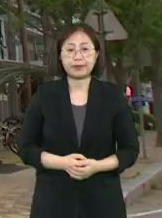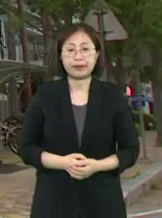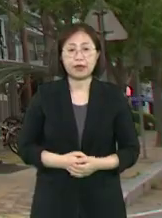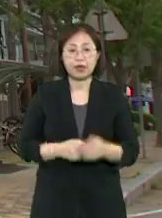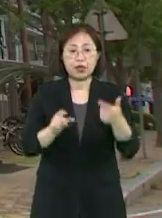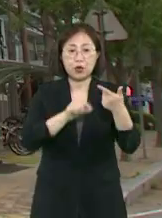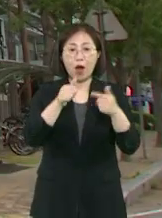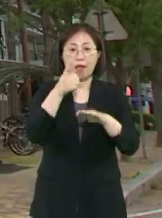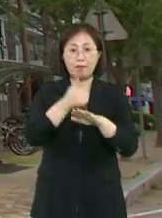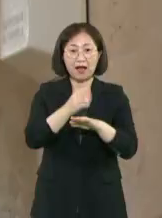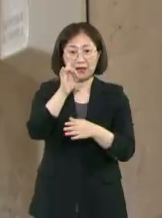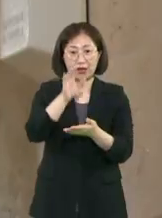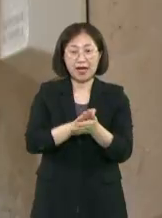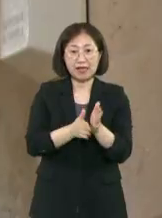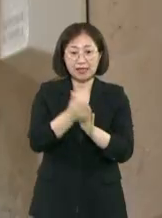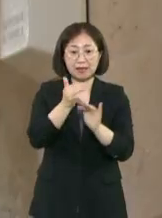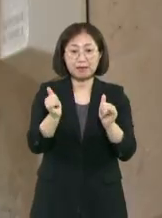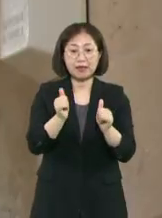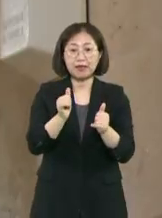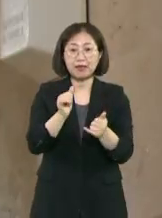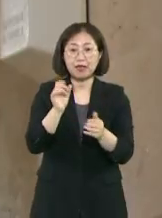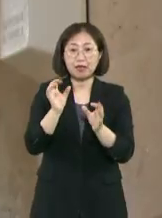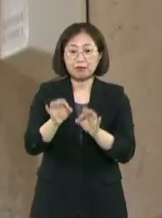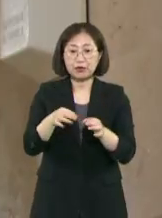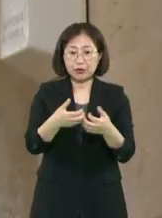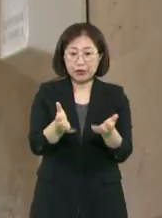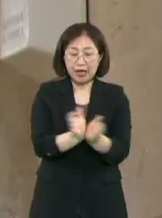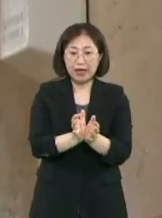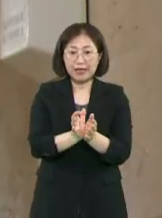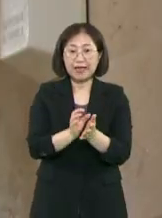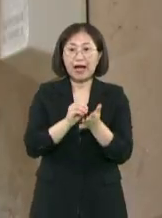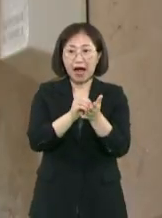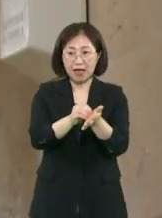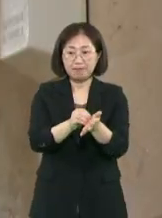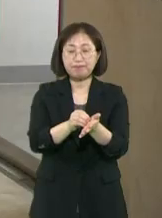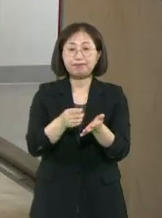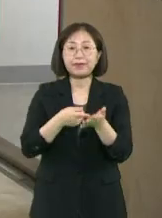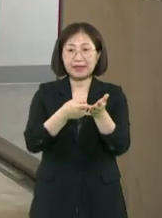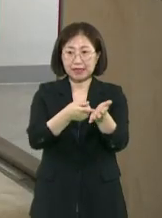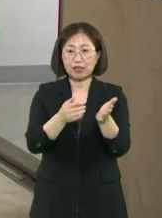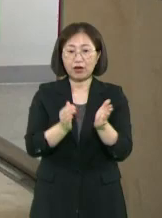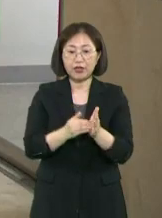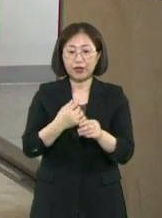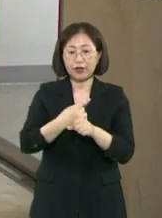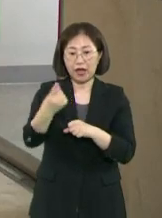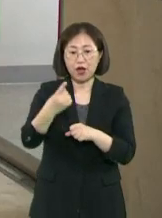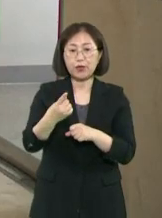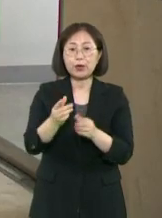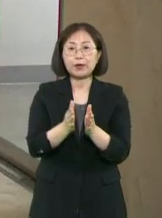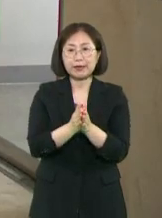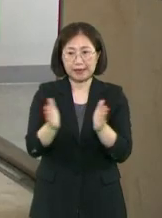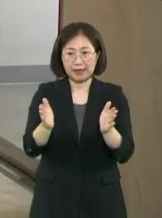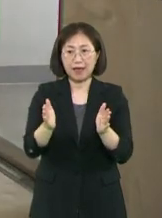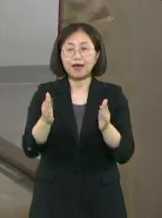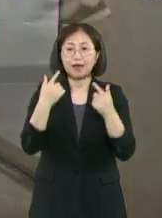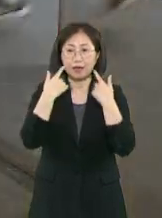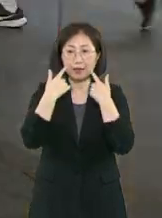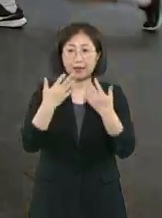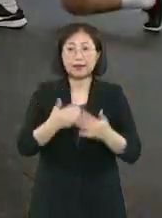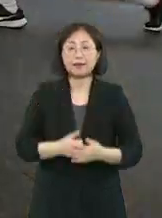지난달 말 천안시민 프로축구단이 프로축구연맹에 가입 신청서를 제출하며 내년도 출범이